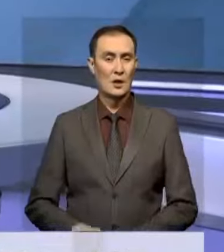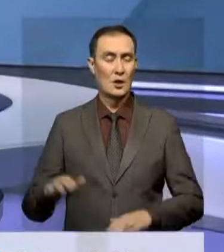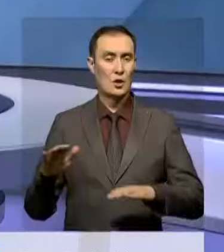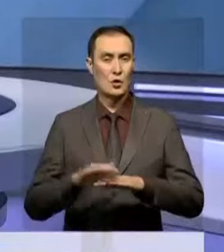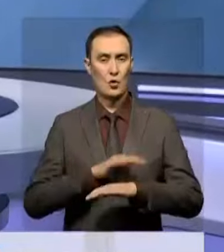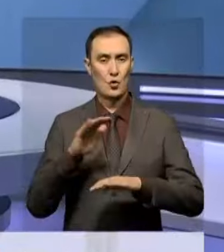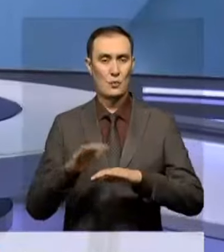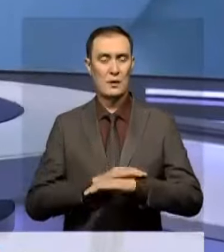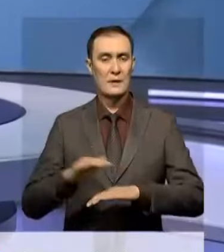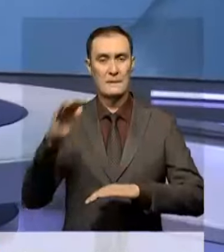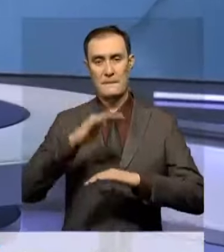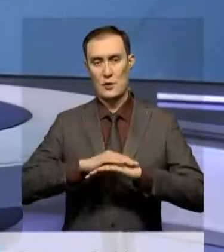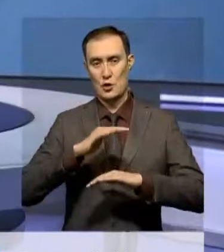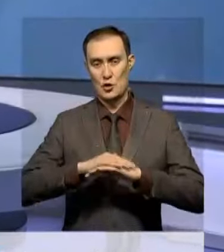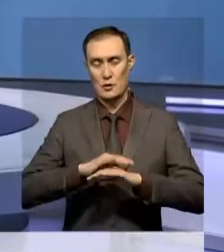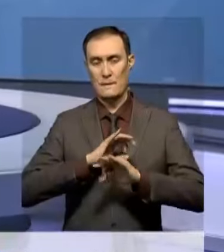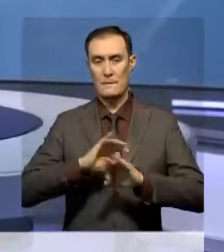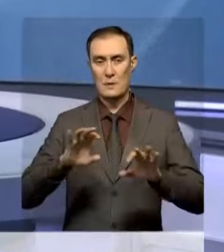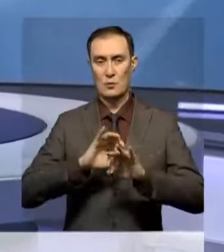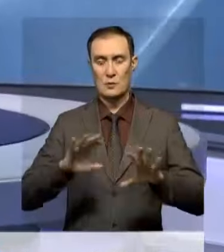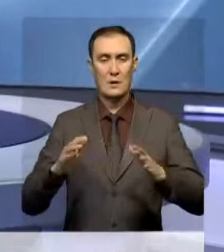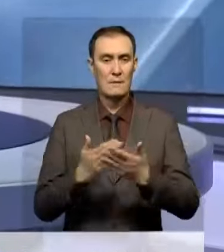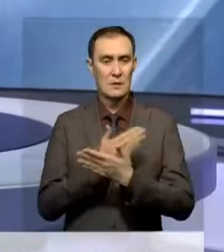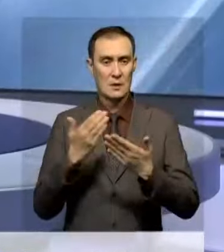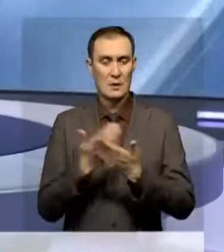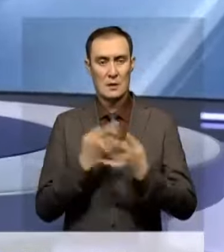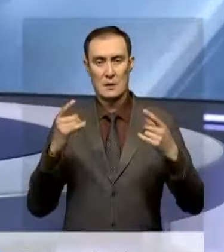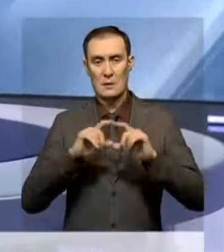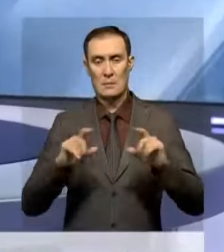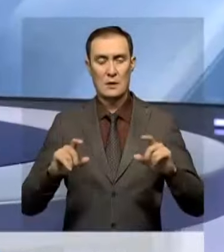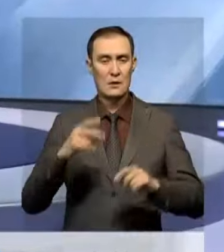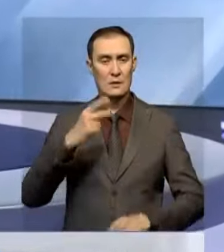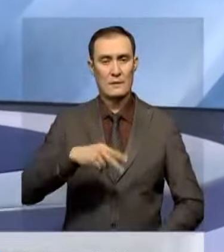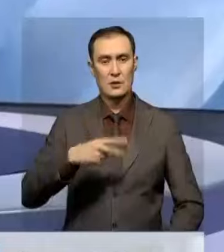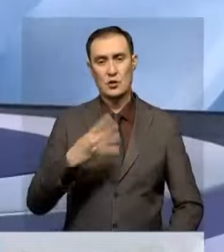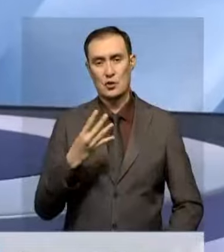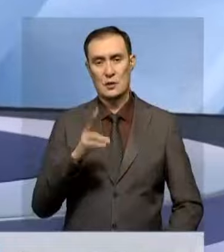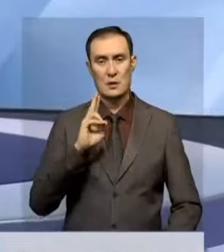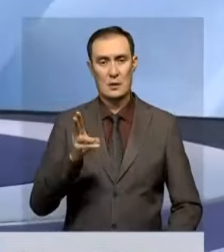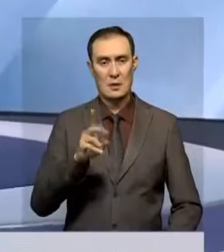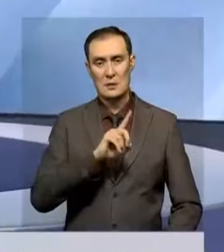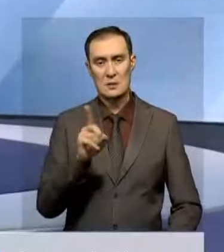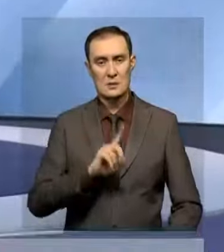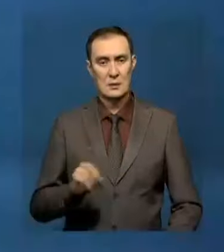Вы смотрите новости на 24KZ. В студии работает Жанна Хусейнова. Сурдоперевод обеспечивает Хасан Исраилов.